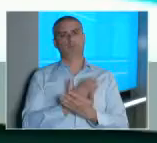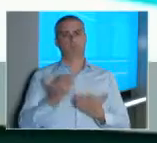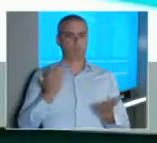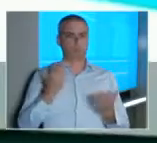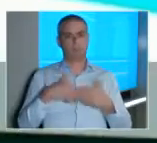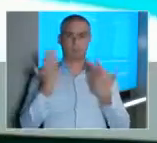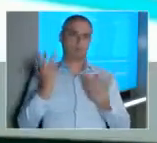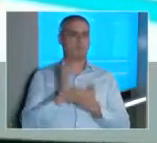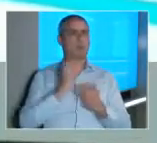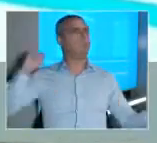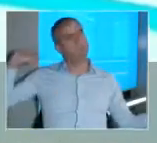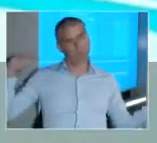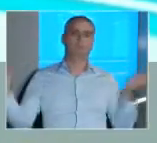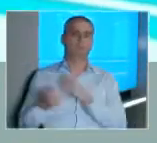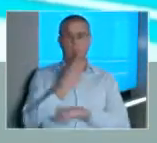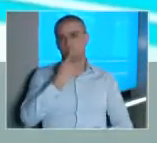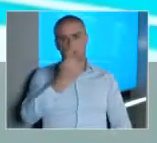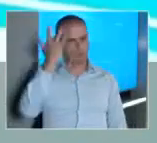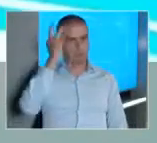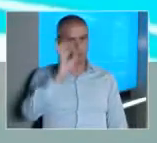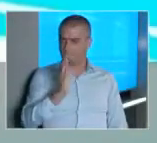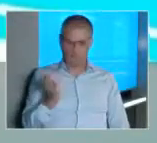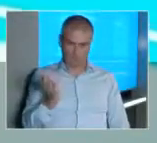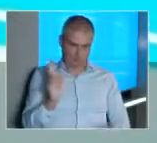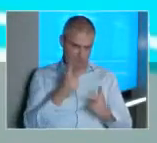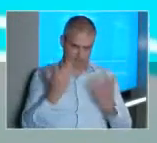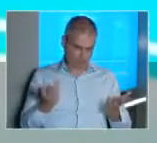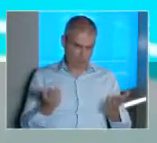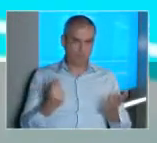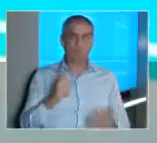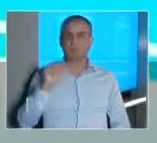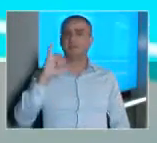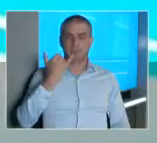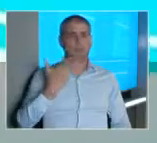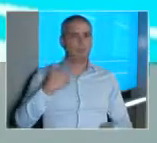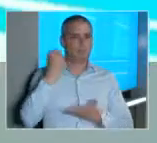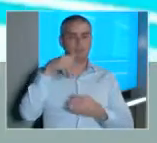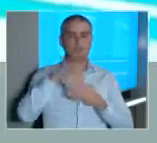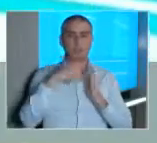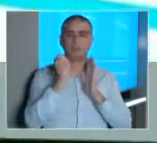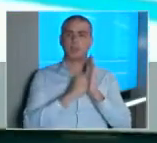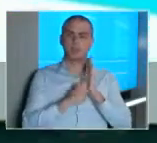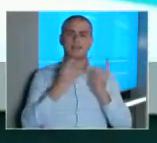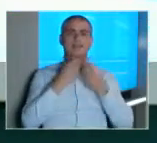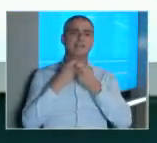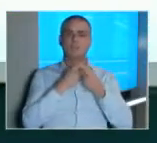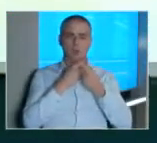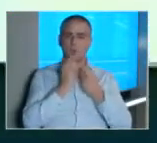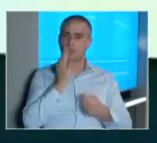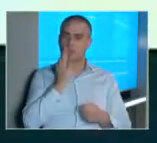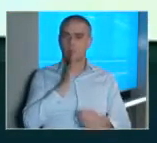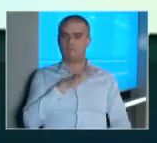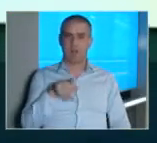להיכנס בבוקר ולעשות ככל העולה על רוחו עדיין, ואיגי מתוקצבת בתוך תקנת ארגוני